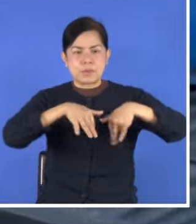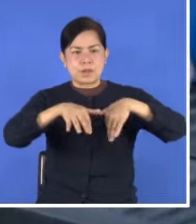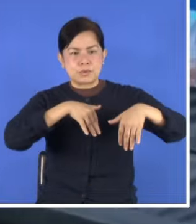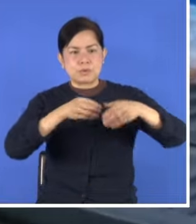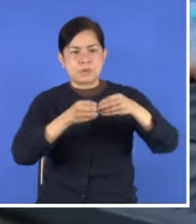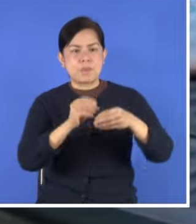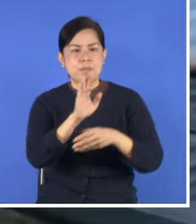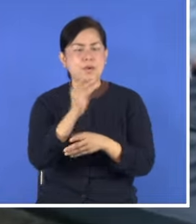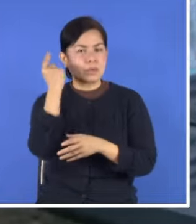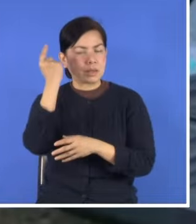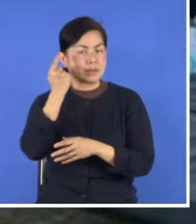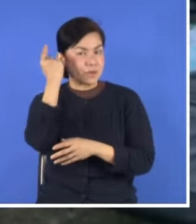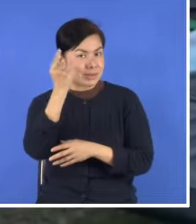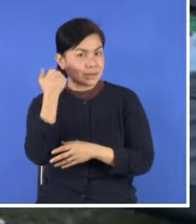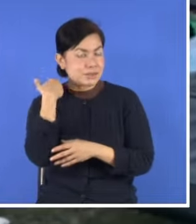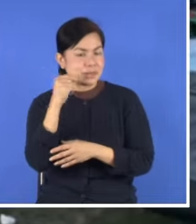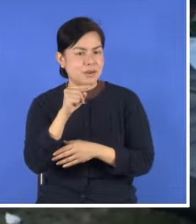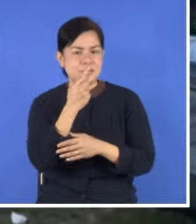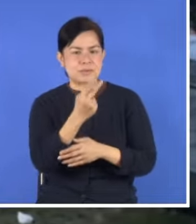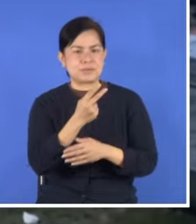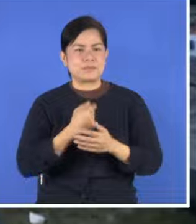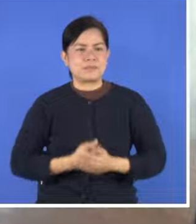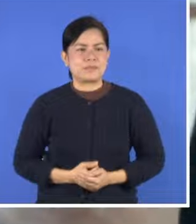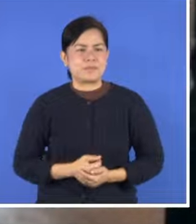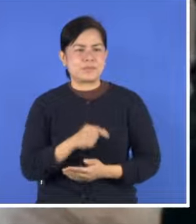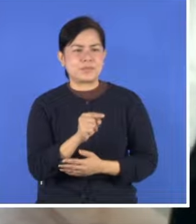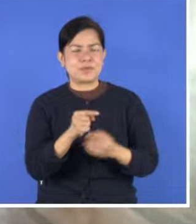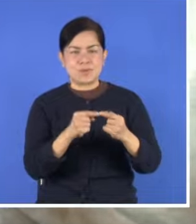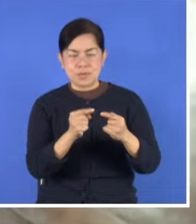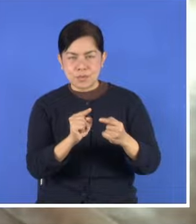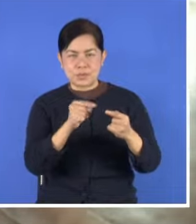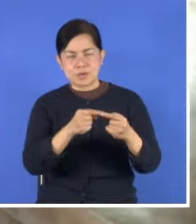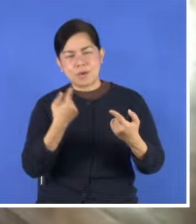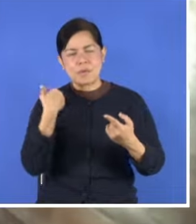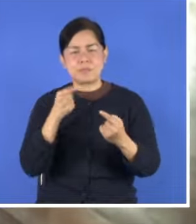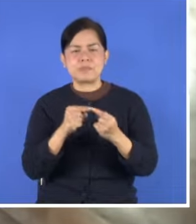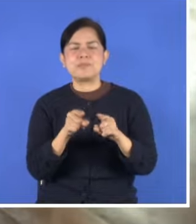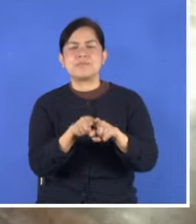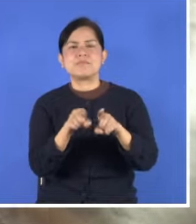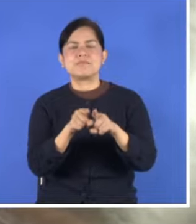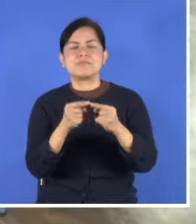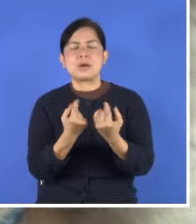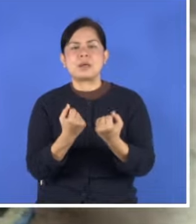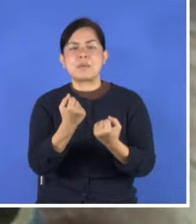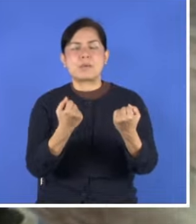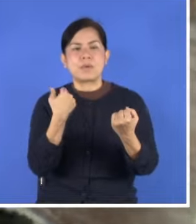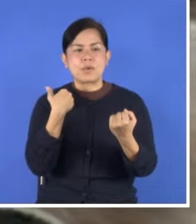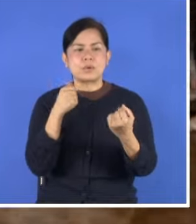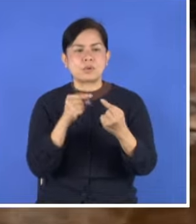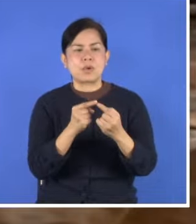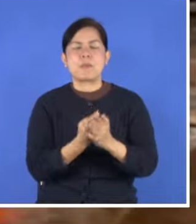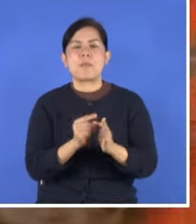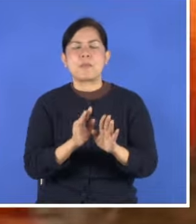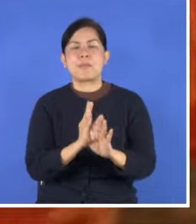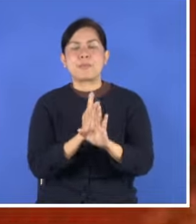ถ่ายภาพกันจำนวนมากเด็กด็กนี่กลัวนะดูๆเออเด็กเนี่ยนี่กลัวไอ้ห้าวเออนี่นะครับทีนี้ทีนี้พอแห่ไปปั๊บก็ก่อนที่จะ